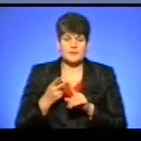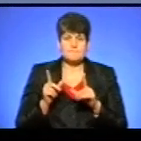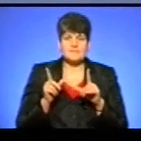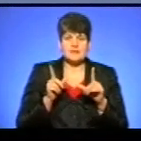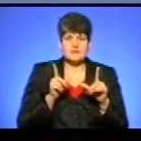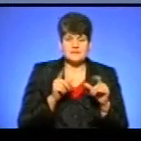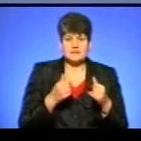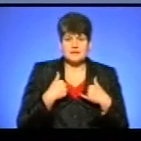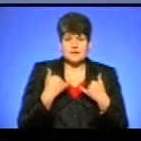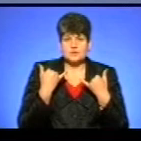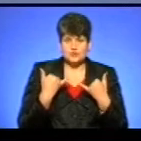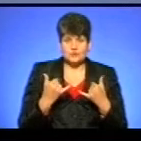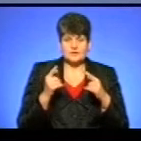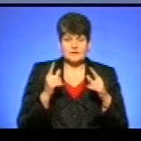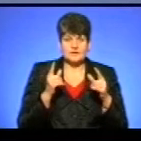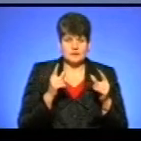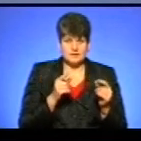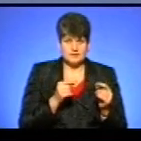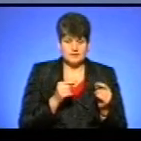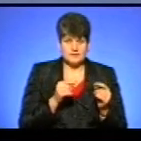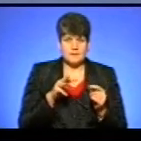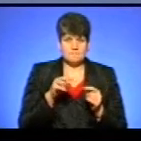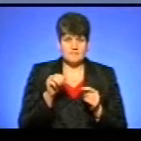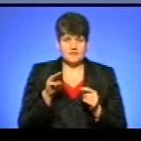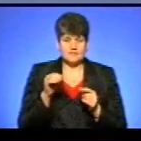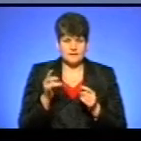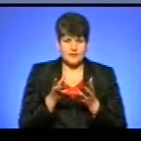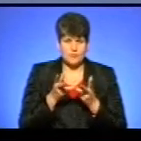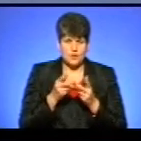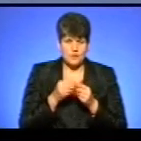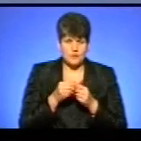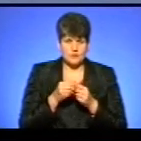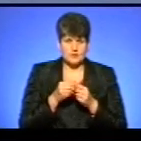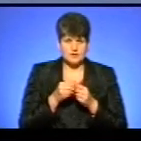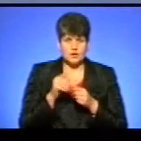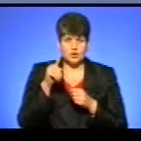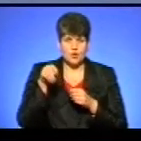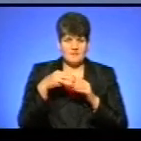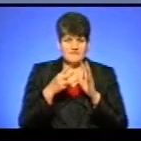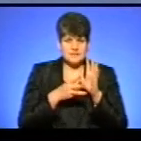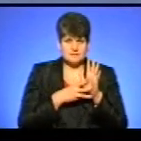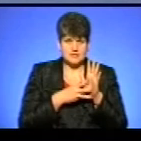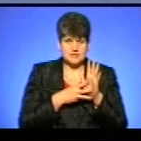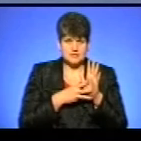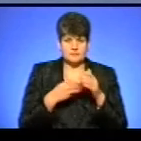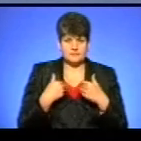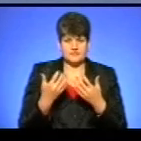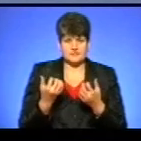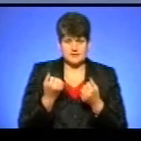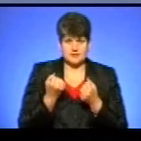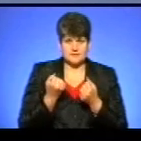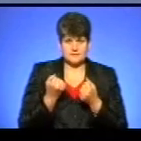перевізники, я сьогодні їхав до обіди, я посчитав номер 18, взяв мене в